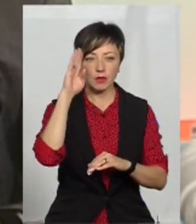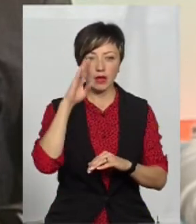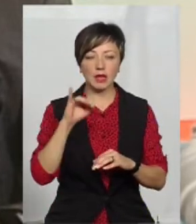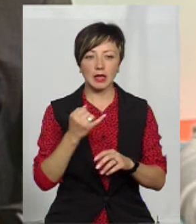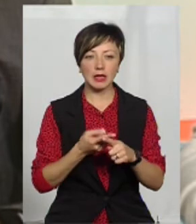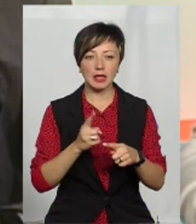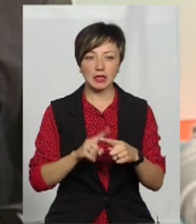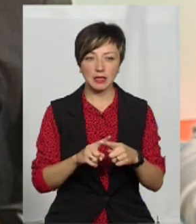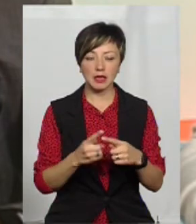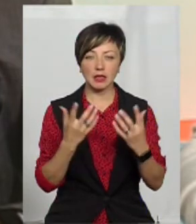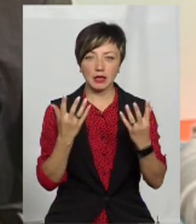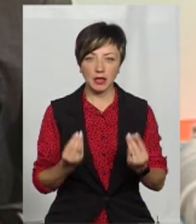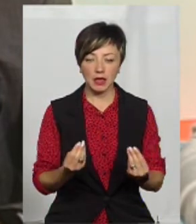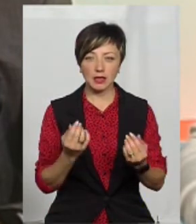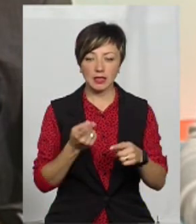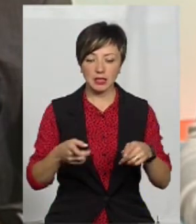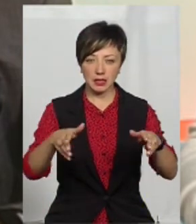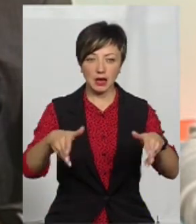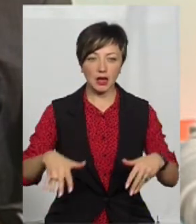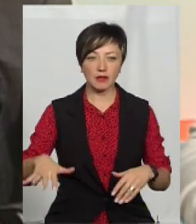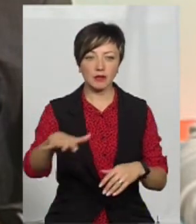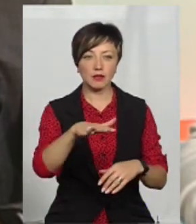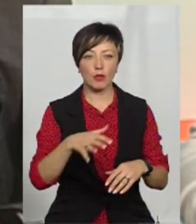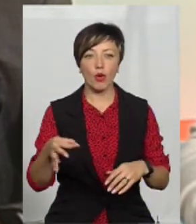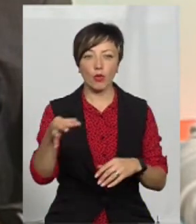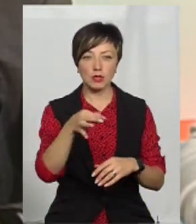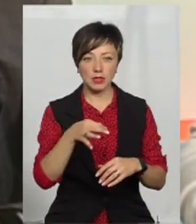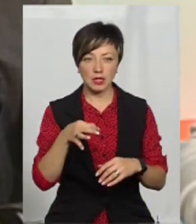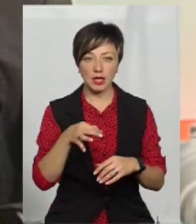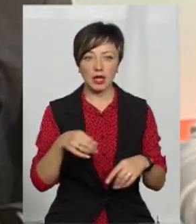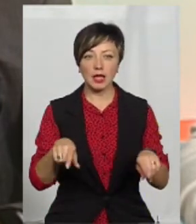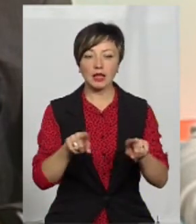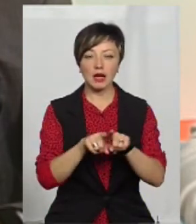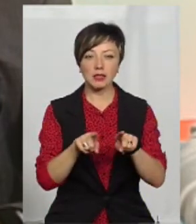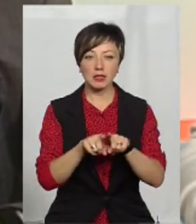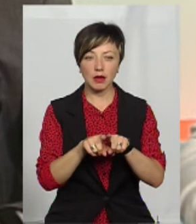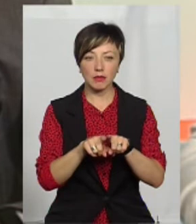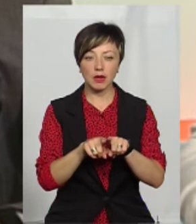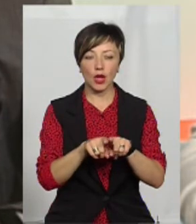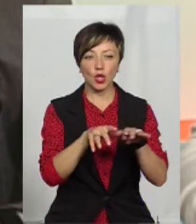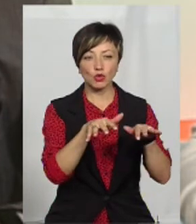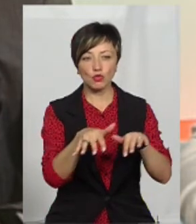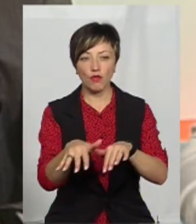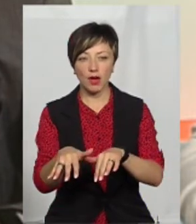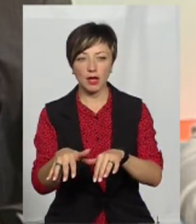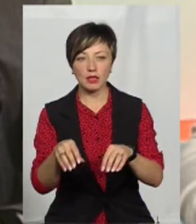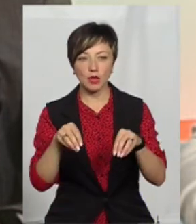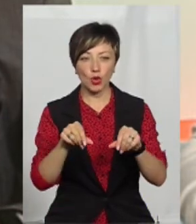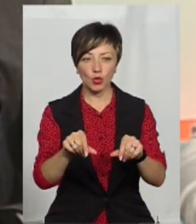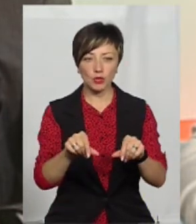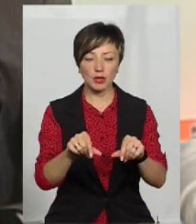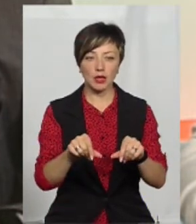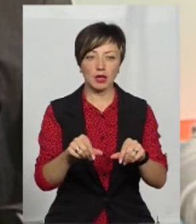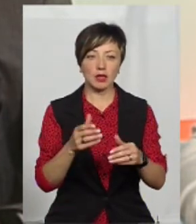і на даний момент ця ділянка вся є в цьому озері. Тобто так само сувається ґрунт, ну